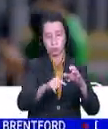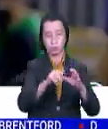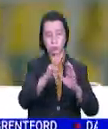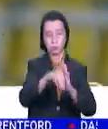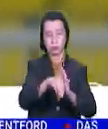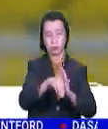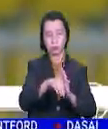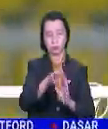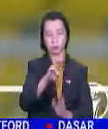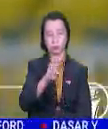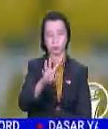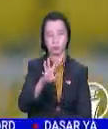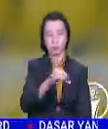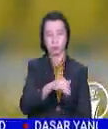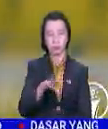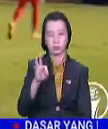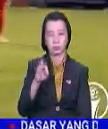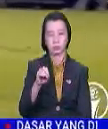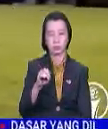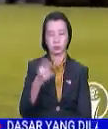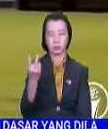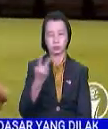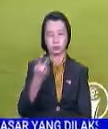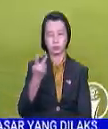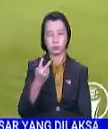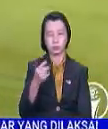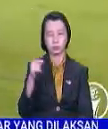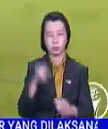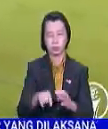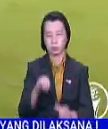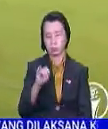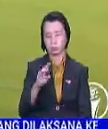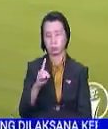minit ke-74 dan 90 kedua-duanya